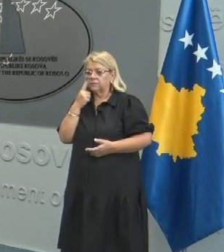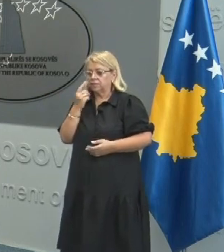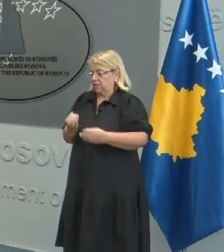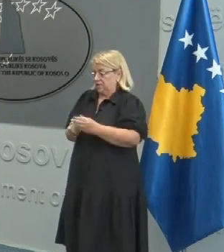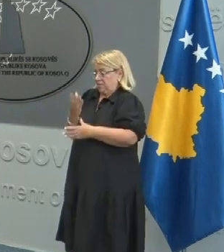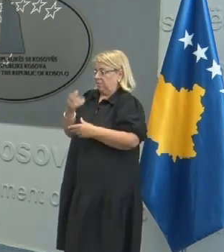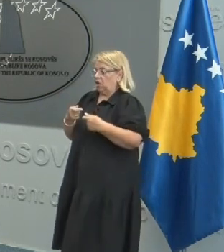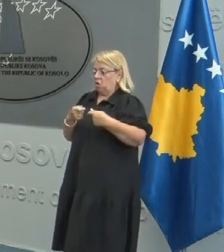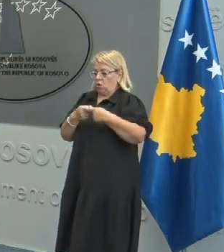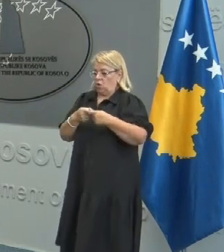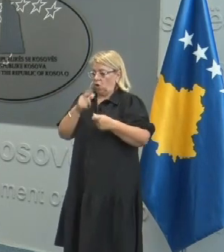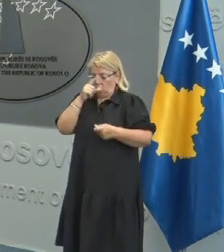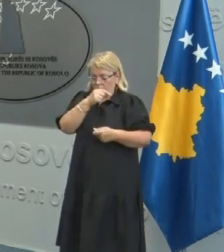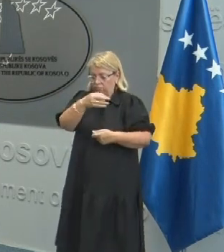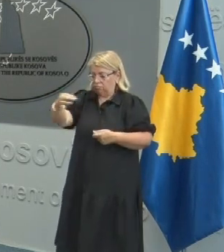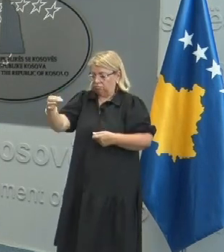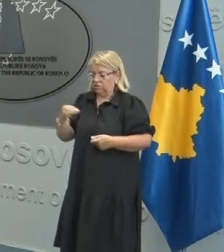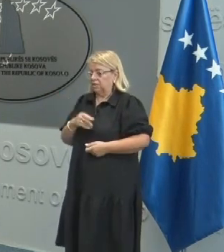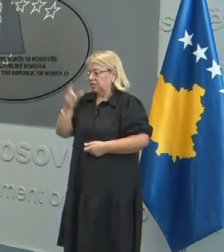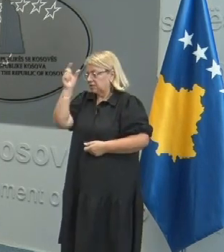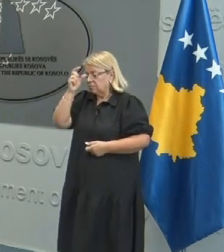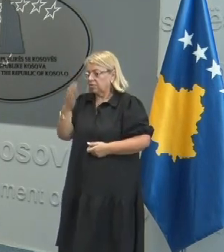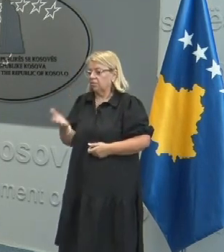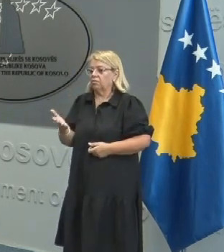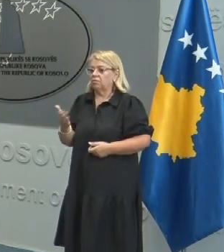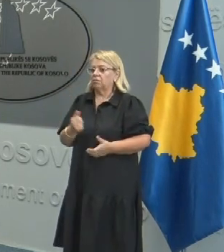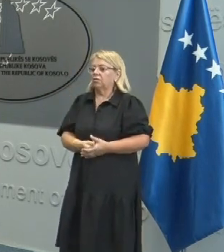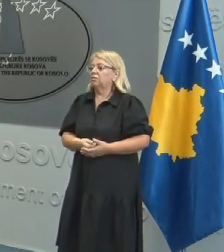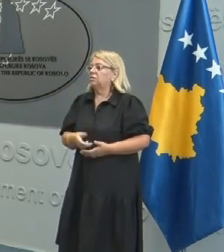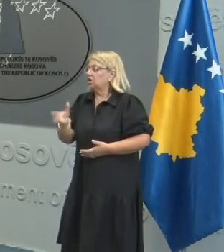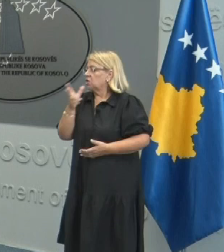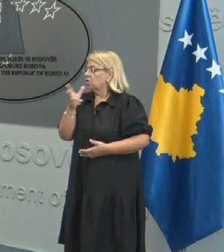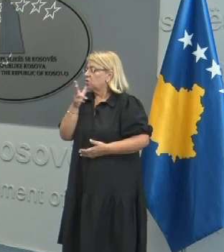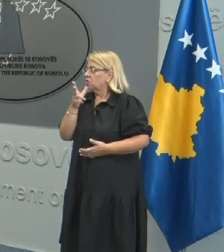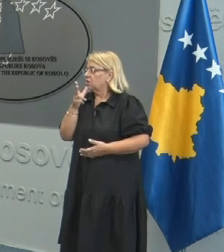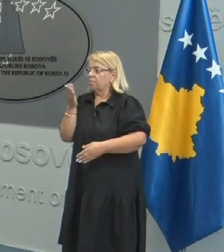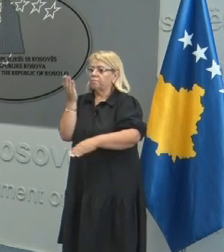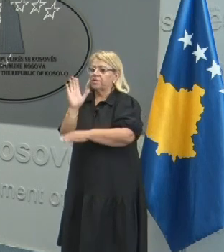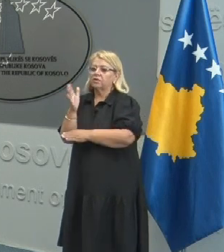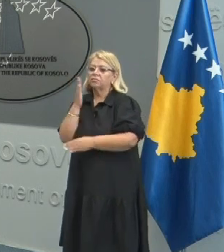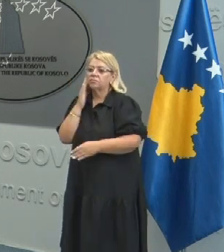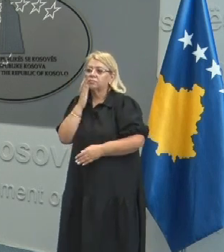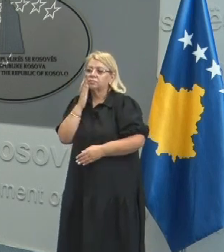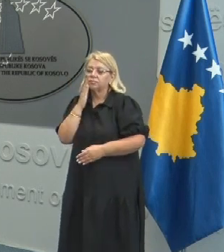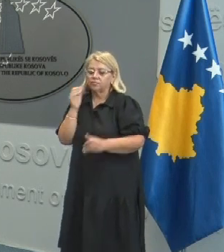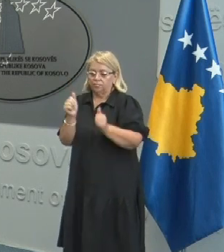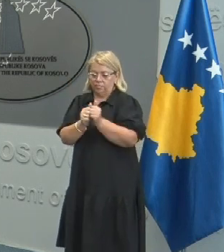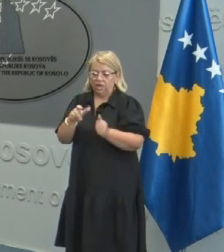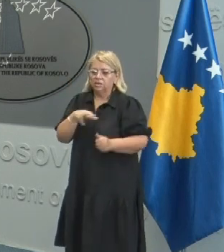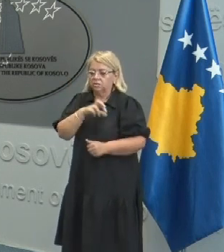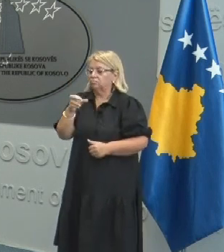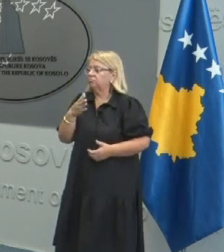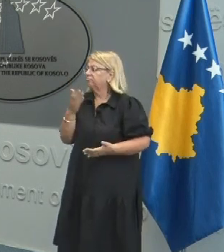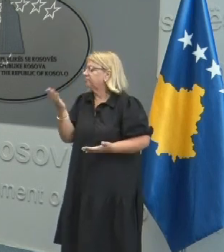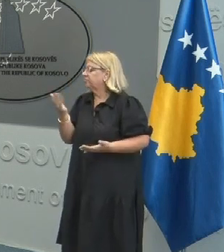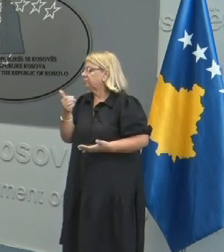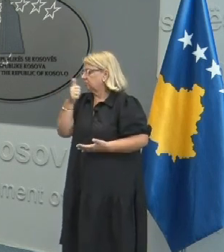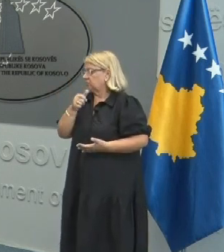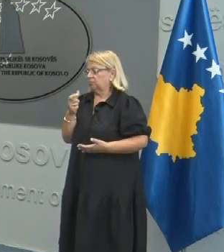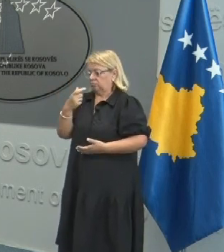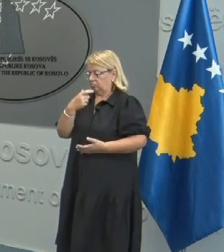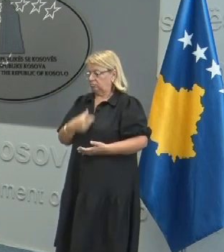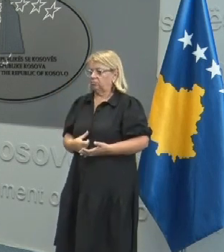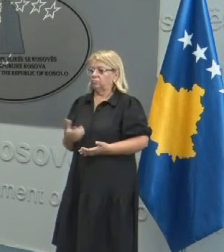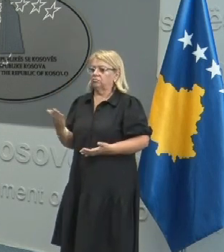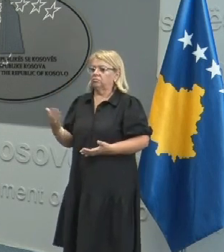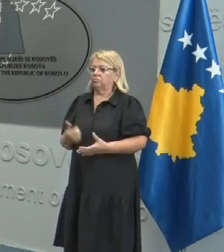e asociacionit të komunën me shumicerve që të cilën e ka kërkuar edhe të fërësus të Amerikanë dhe atat të vejtë. Cili ka qenë qëndim një e lidhë dhe